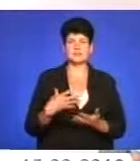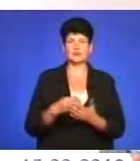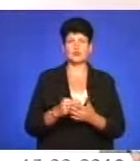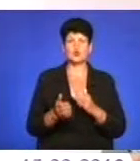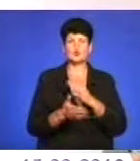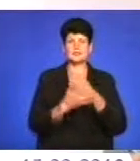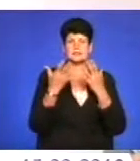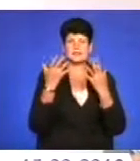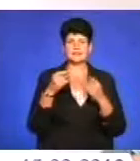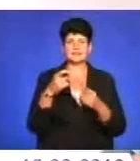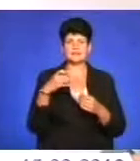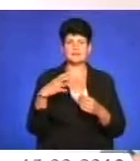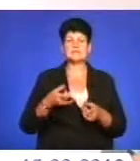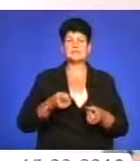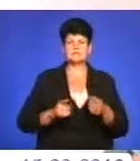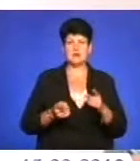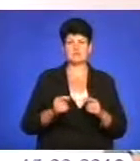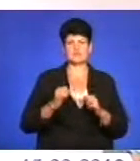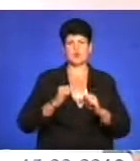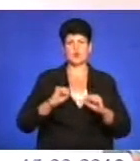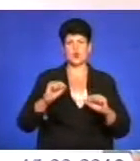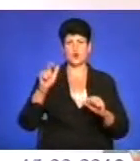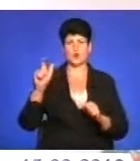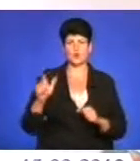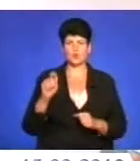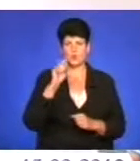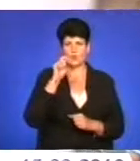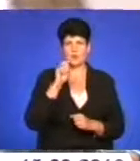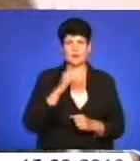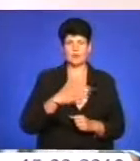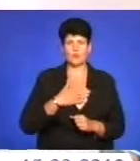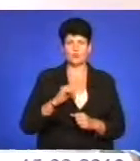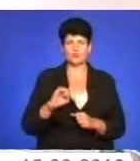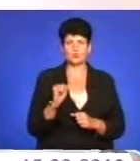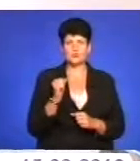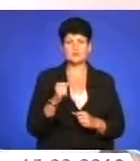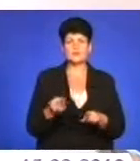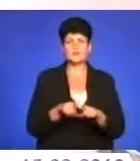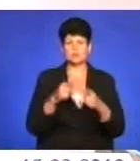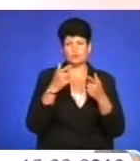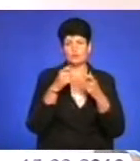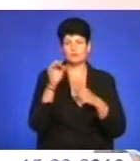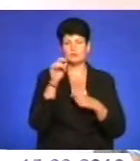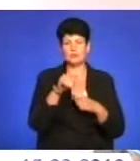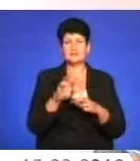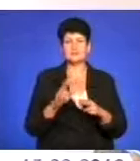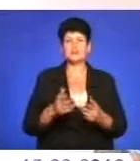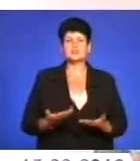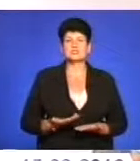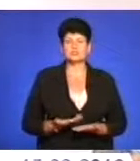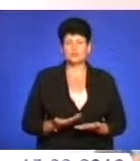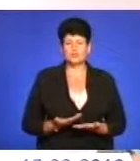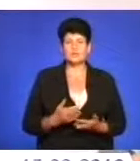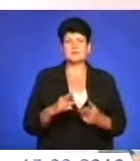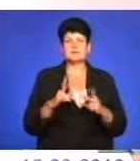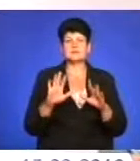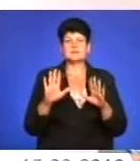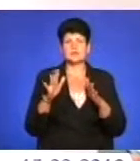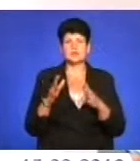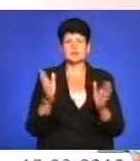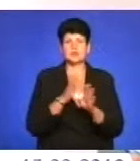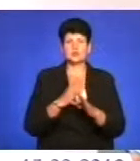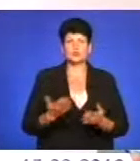хвилини справжні герої України, мої друзі. А також повідомити про те, як живуть, як склалася доля